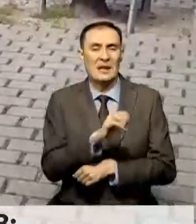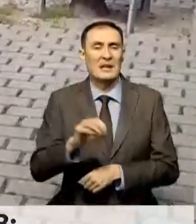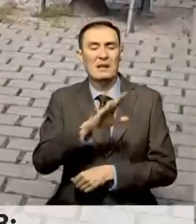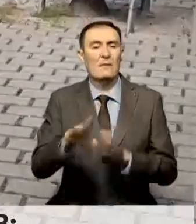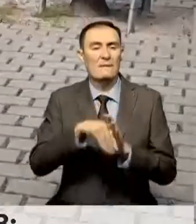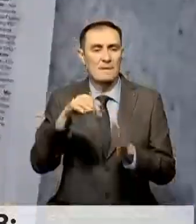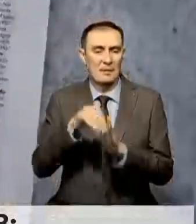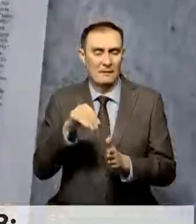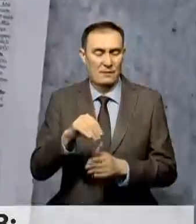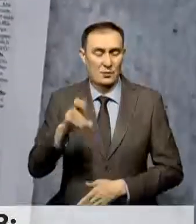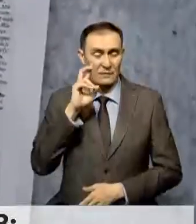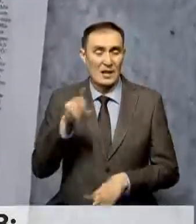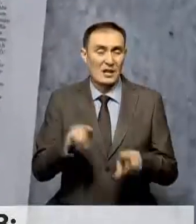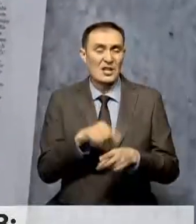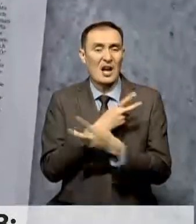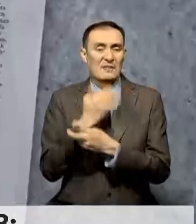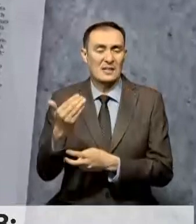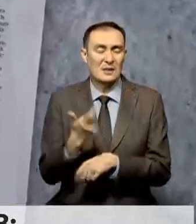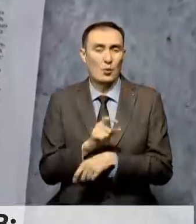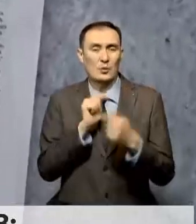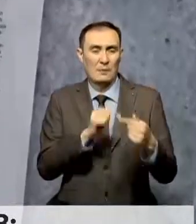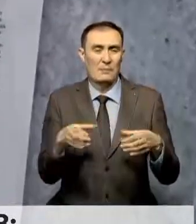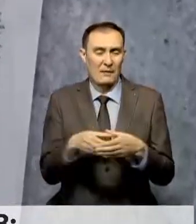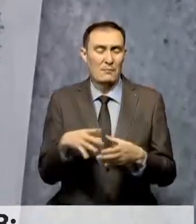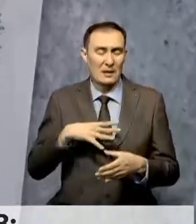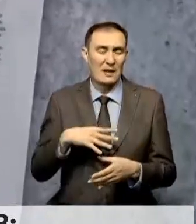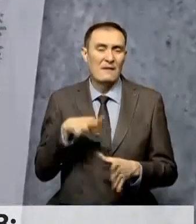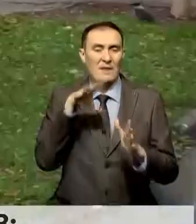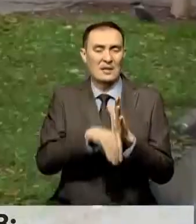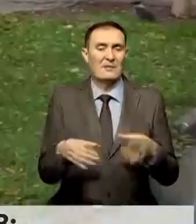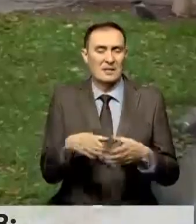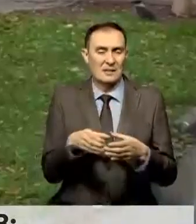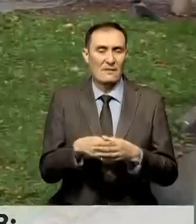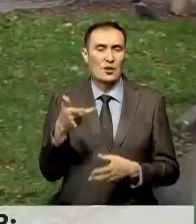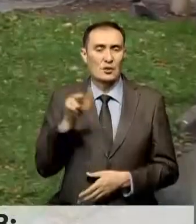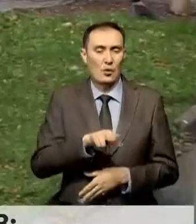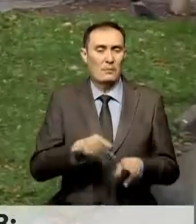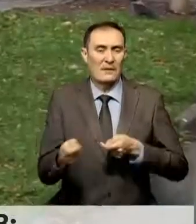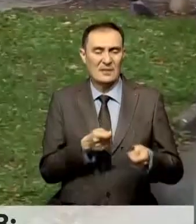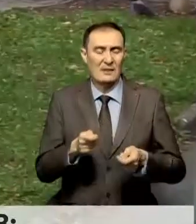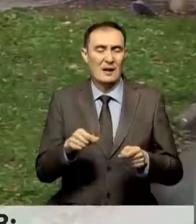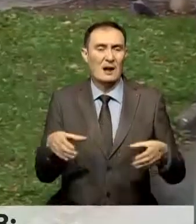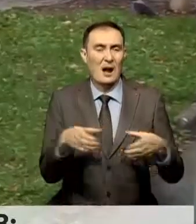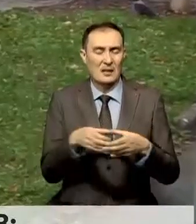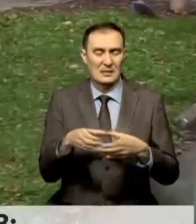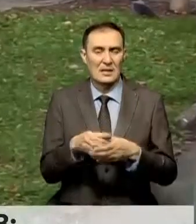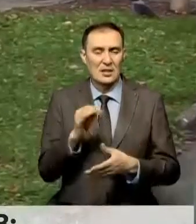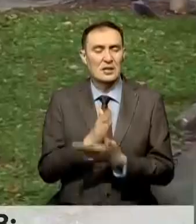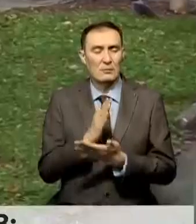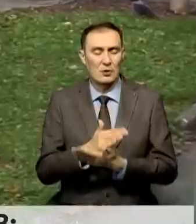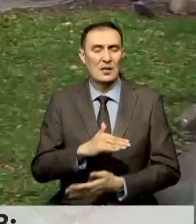евровыборах по стране. К тому же австрийские ультраправые в разное время уже входили в состав трех правительственных коалиций и